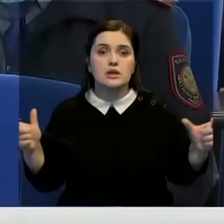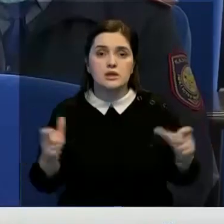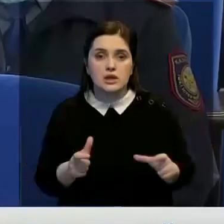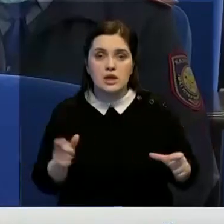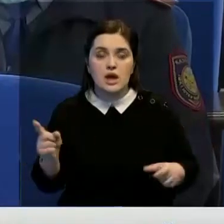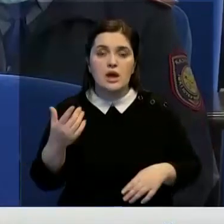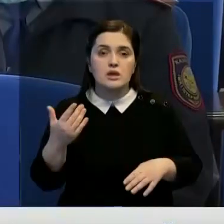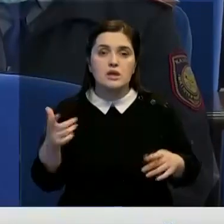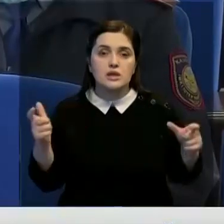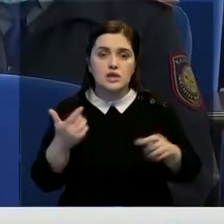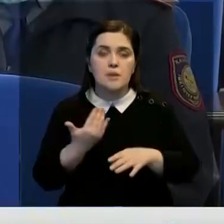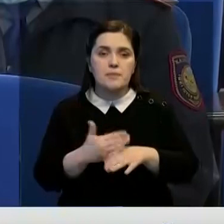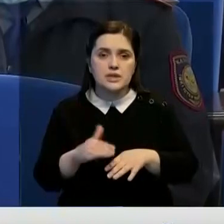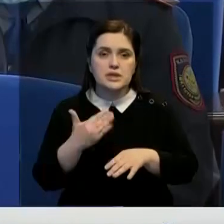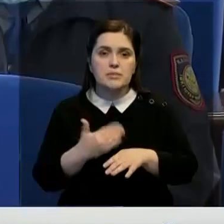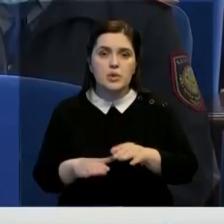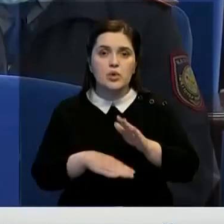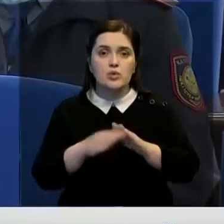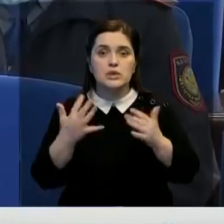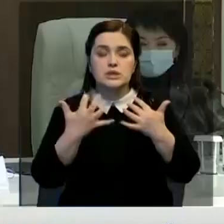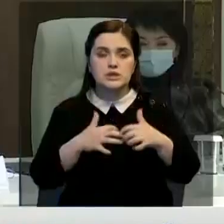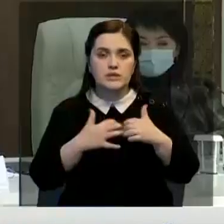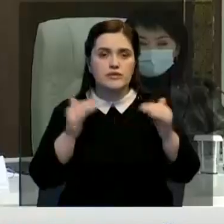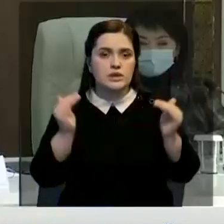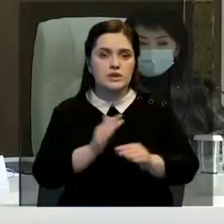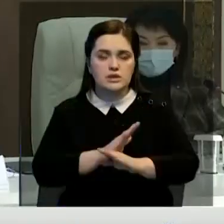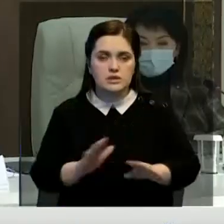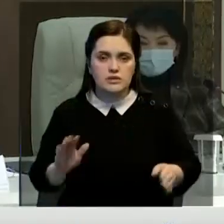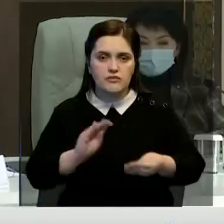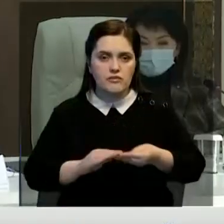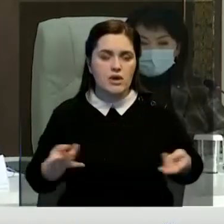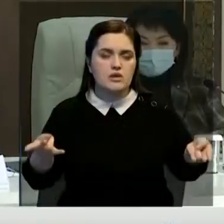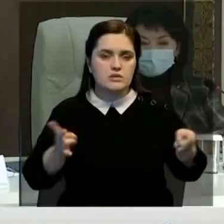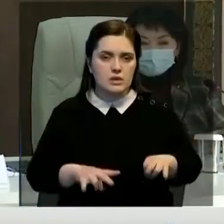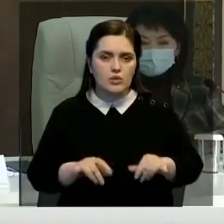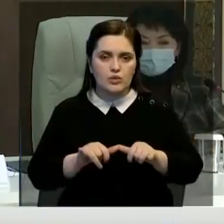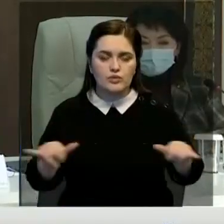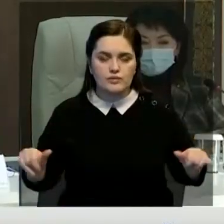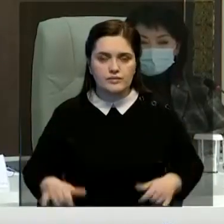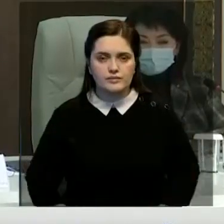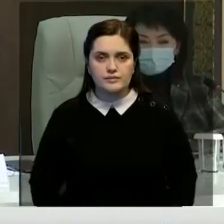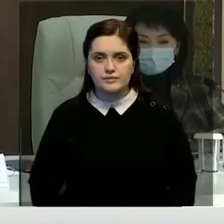из-за карантина. И хотя ограничения постепенно снимают, цифры не снижаются.